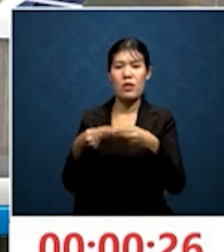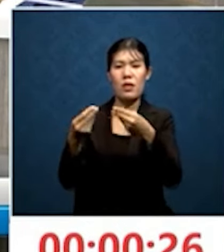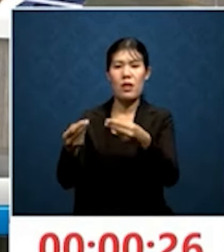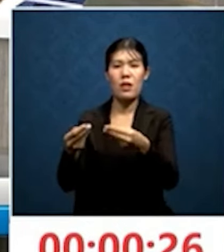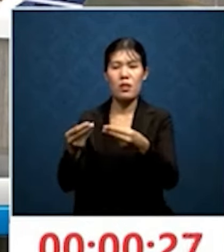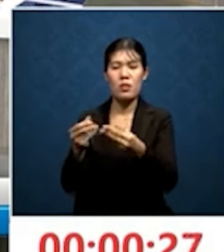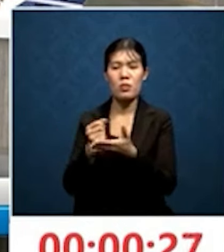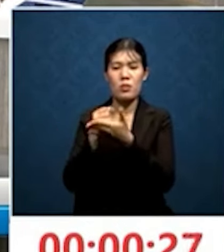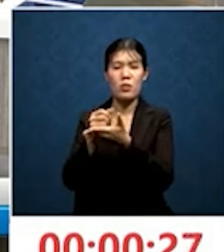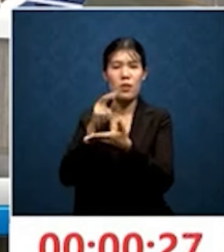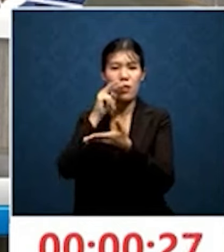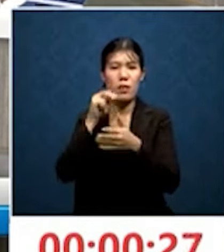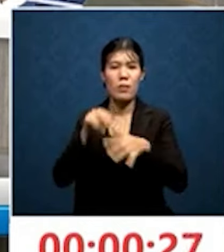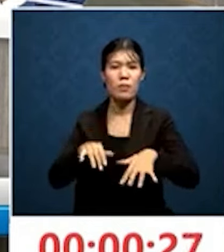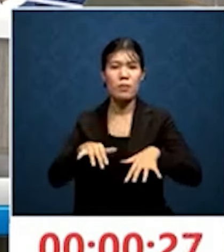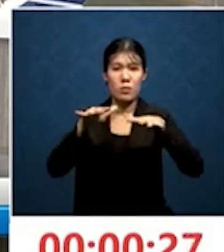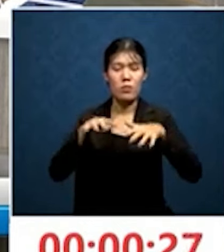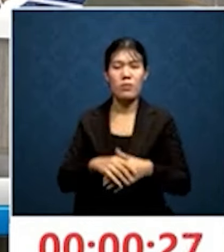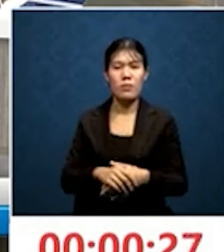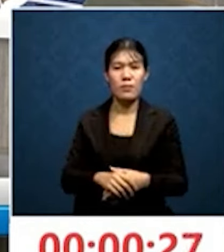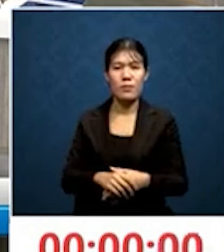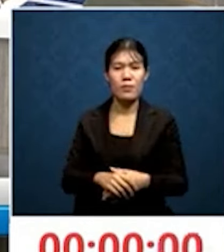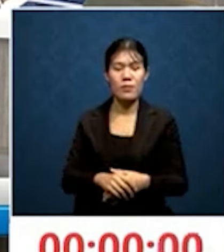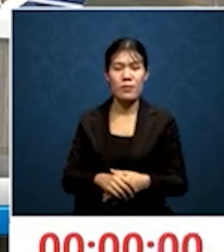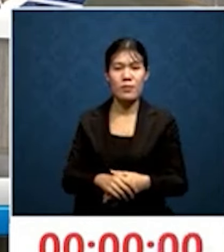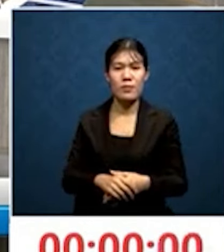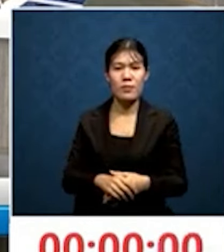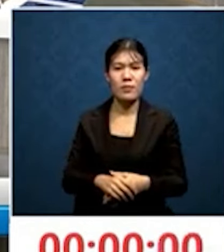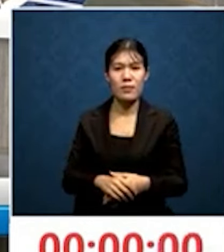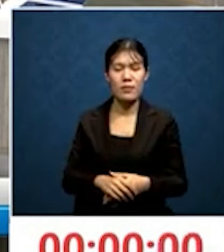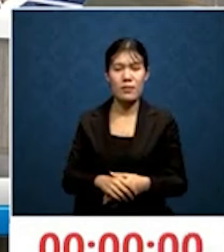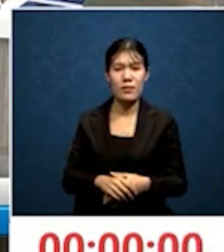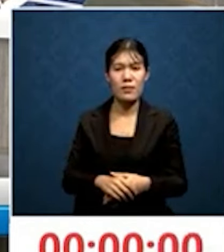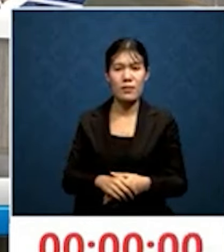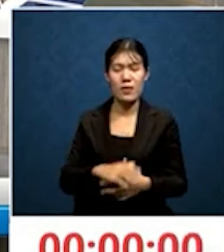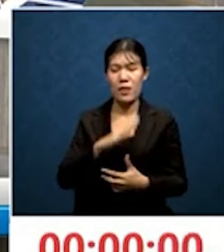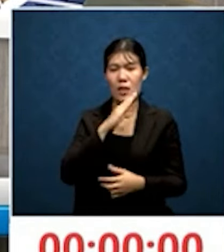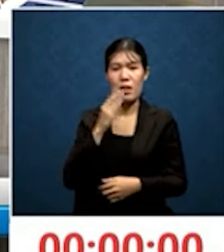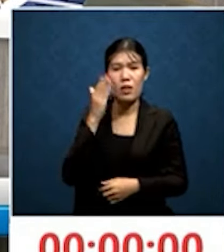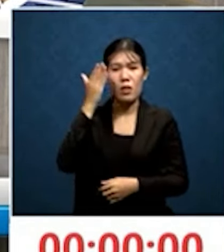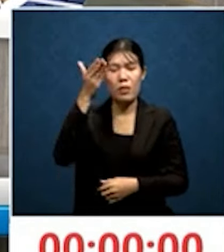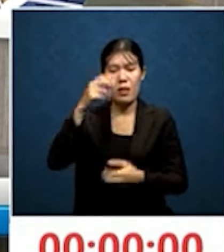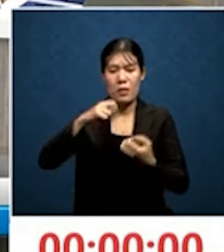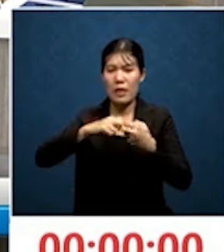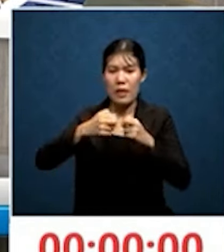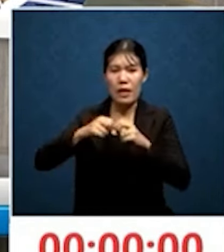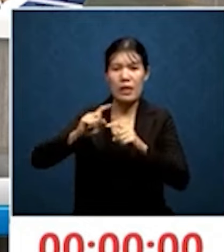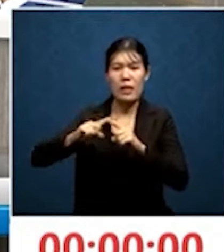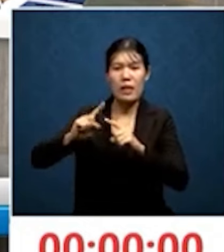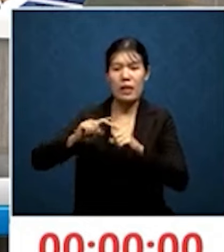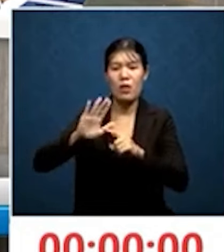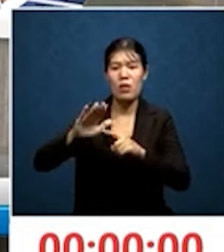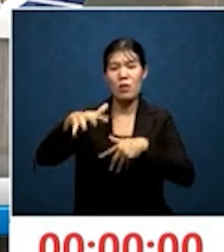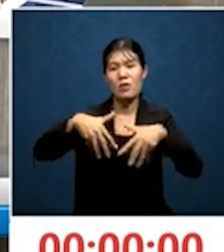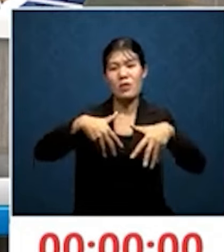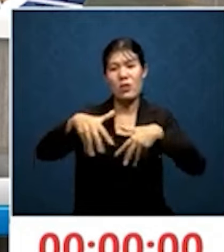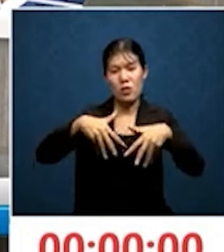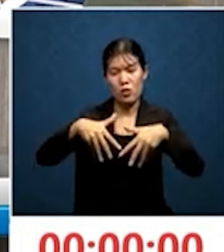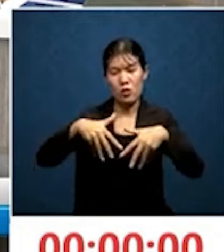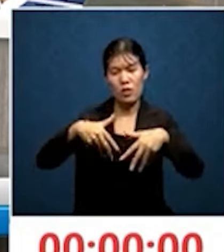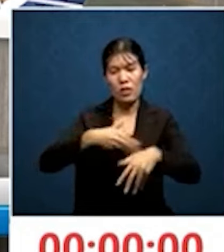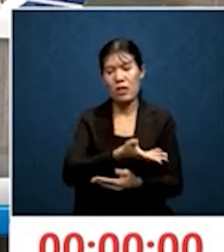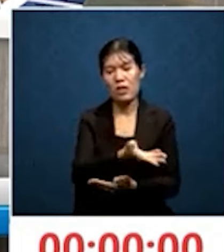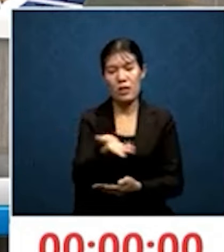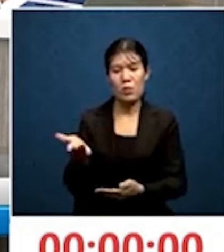ยเคยสมัครสสปี66สวปี67เคยมีคนร้องกรณีแบบนี้มาแล้วกกต.ขอนแก่นตัดสินยกคำร้